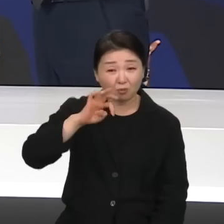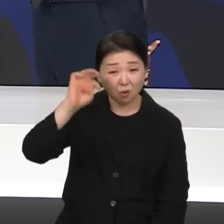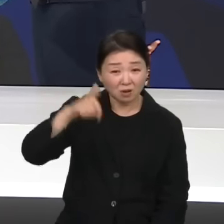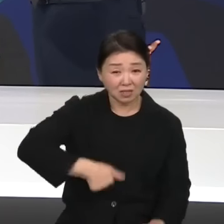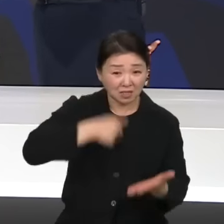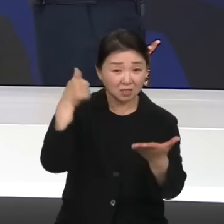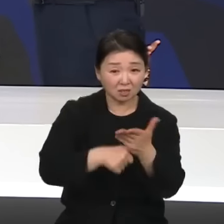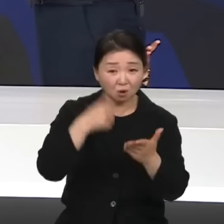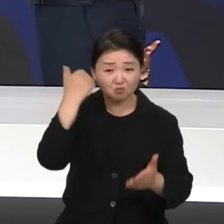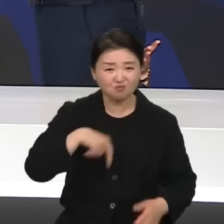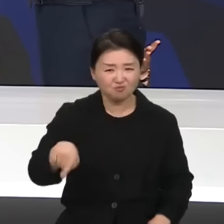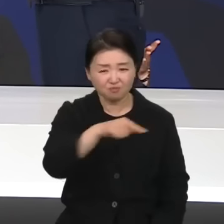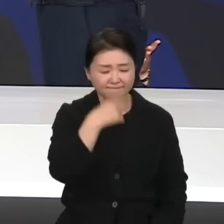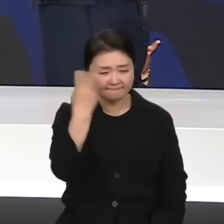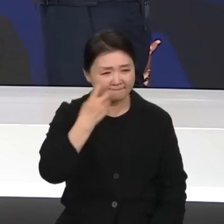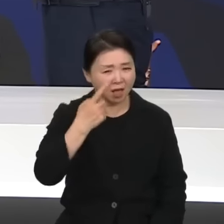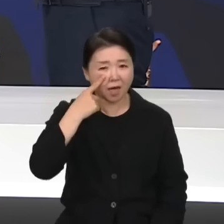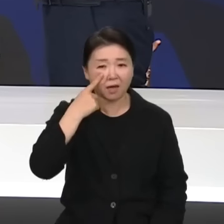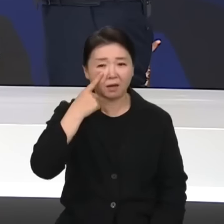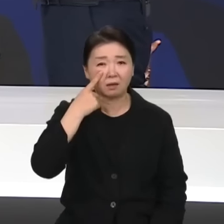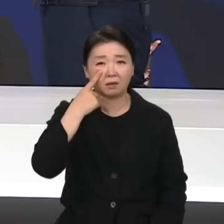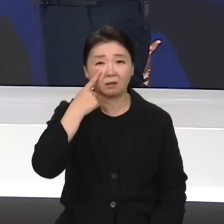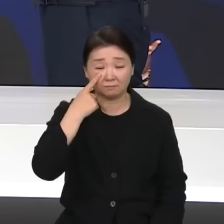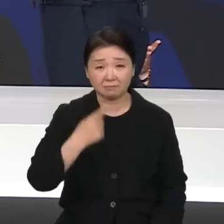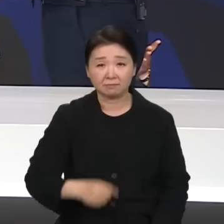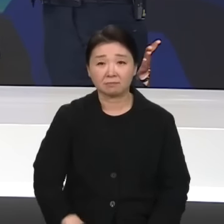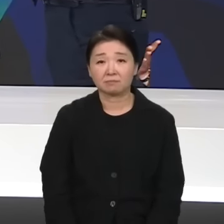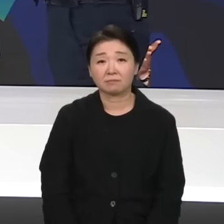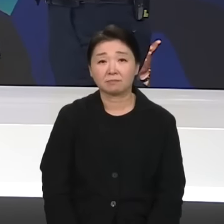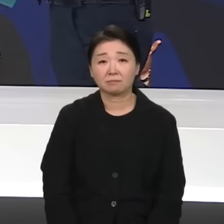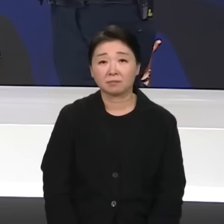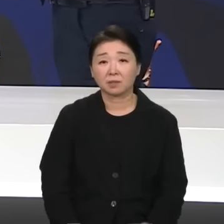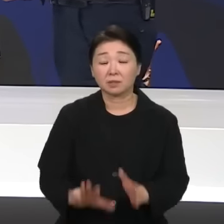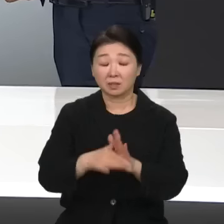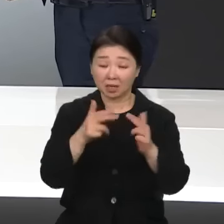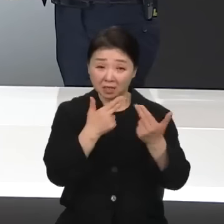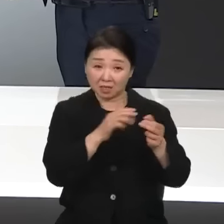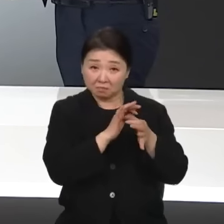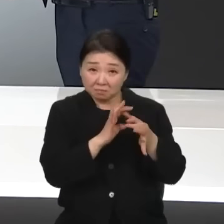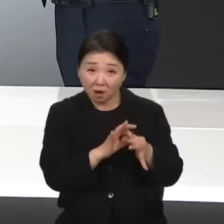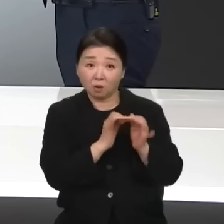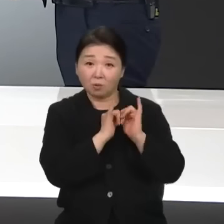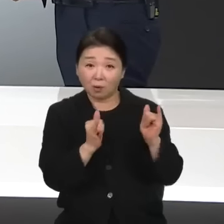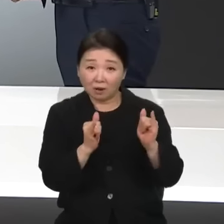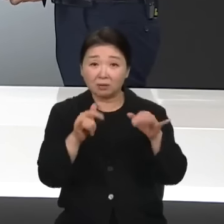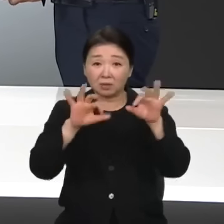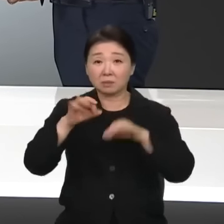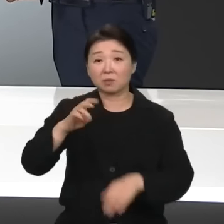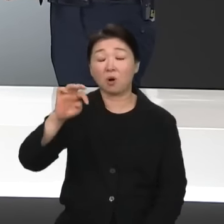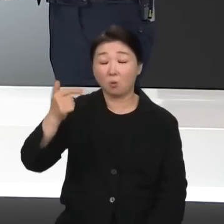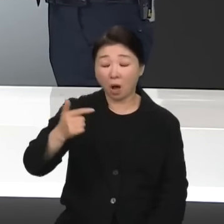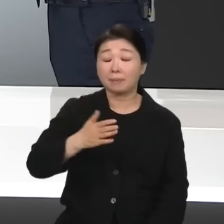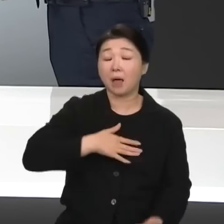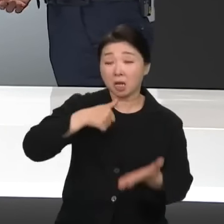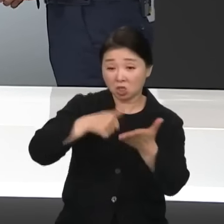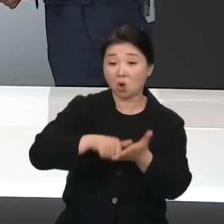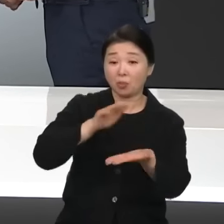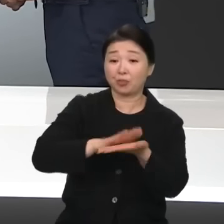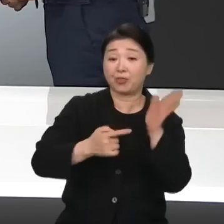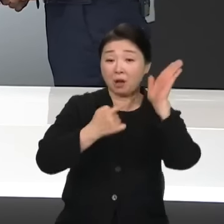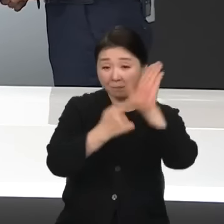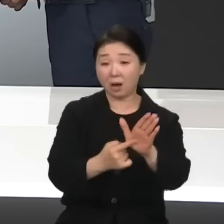의장을 찍었느냐, 뭐 색출하자 이런 식의 반발이 나오고 있는데 이런 가운데 친명계 3선인 김성환 의원이 내가 찍었다,